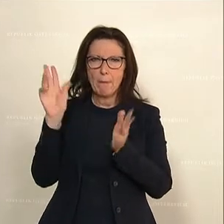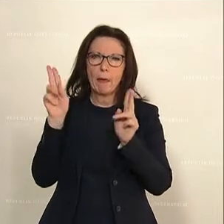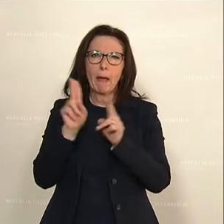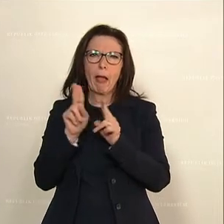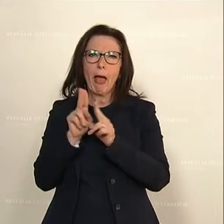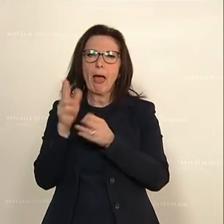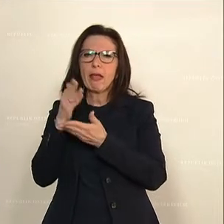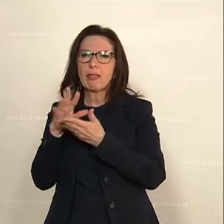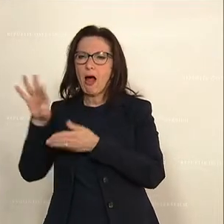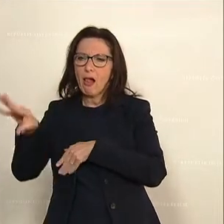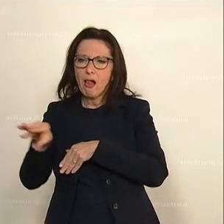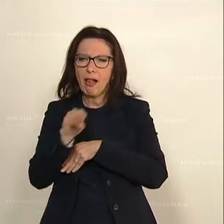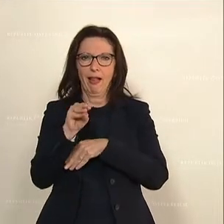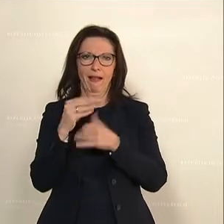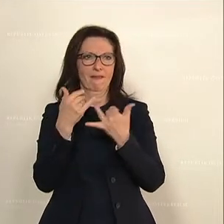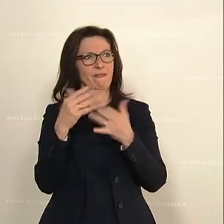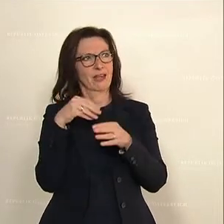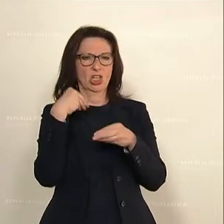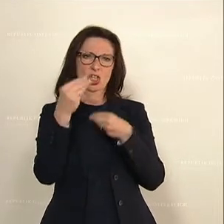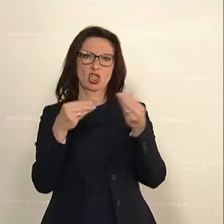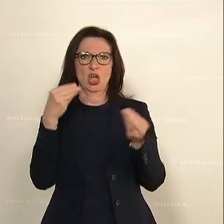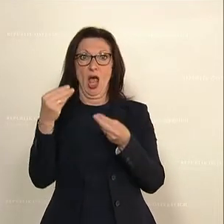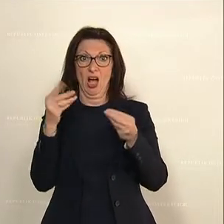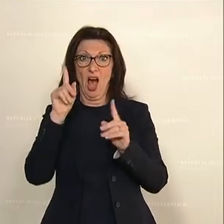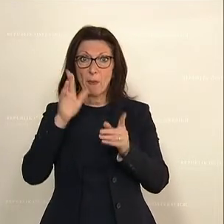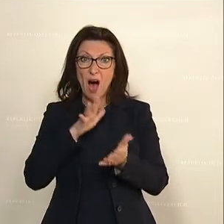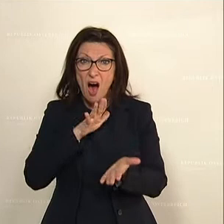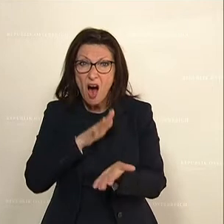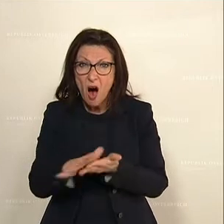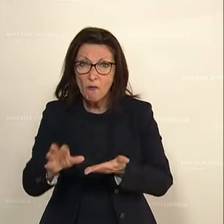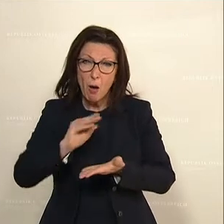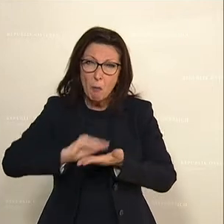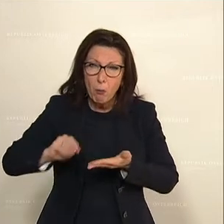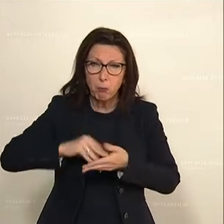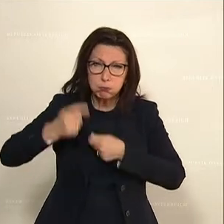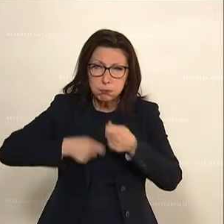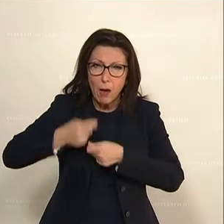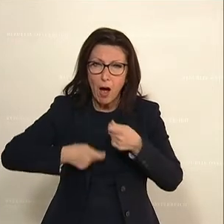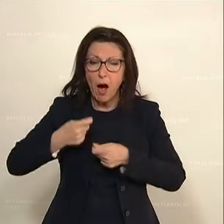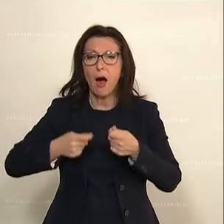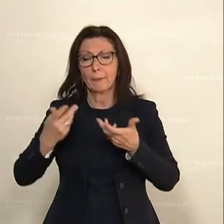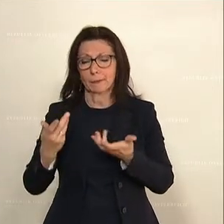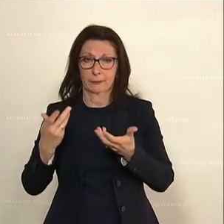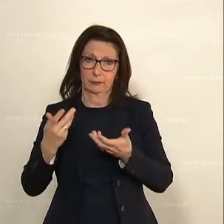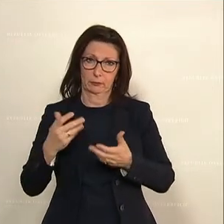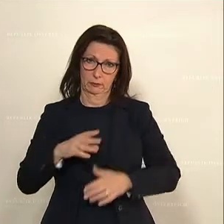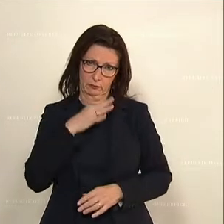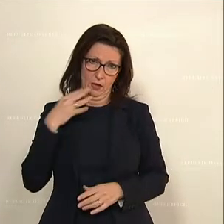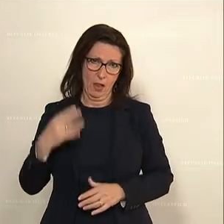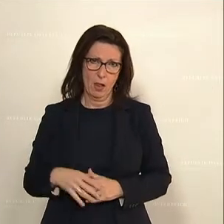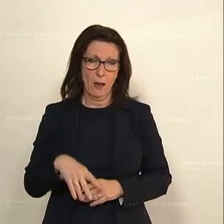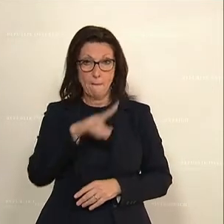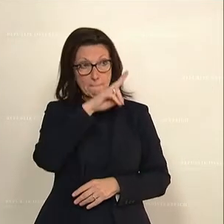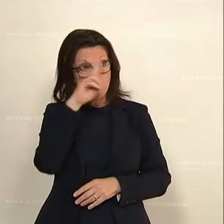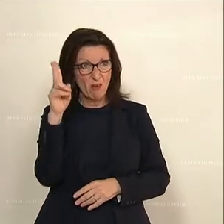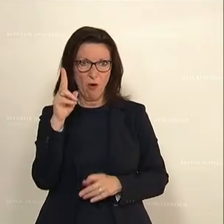Almosen mit einem irrsinnigen Bürokratieaufwand an die Bevölkerung wieder zurück. Die Bevölkerung